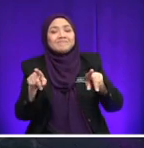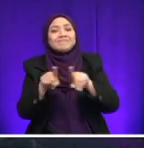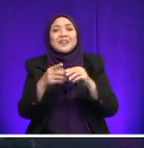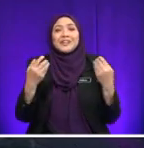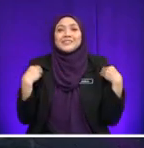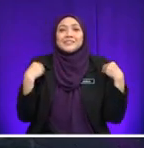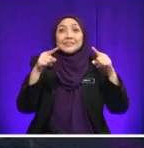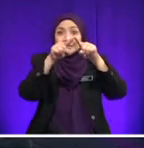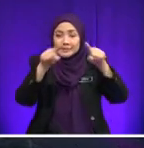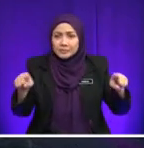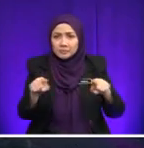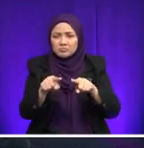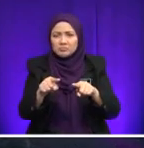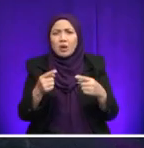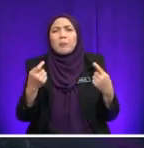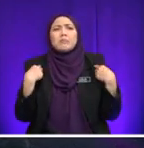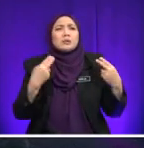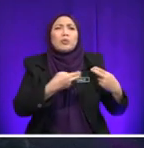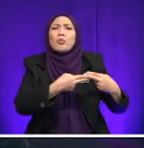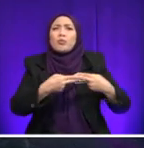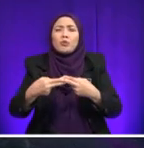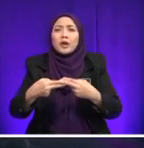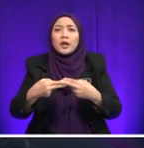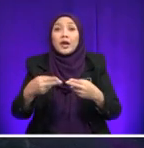tapi apa kaitan segitiga